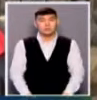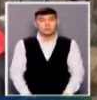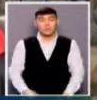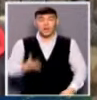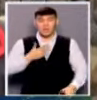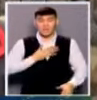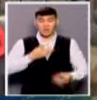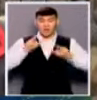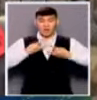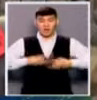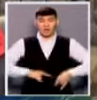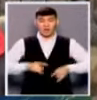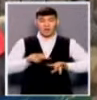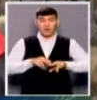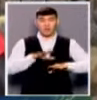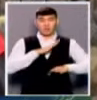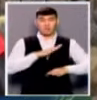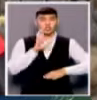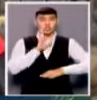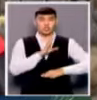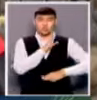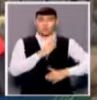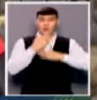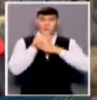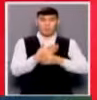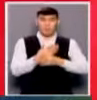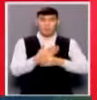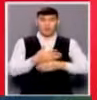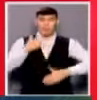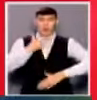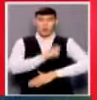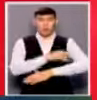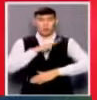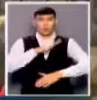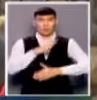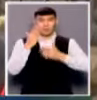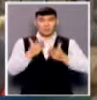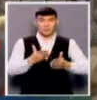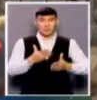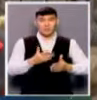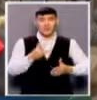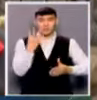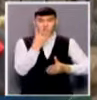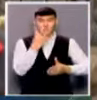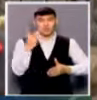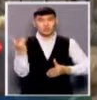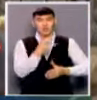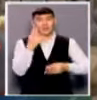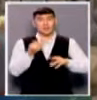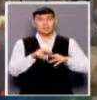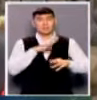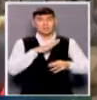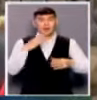Я принял роды в машине, сделал необходимую инъекцию. Это уже четвертый раз, как я принимаю роды в машине скорой